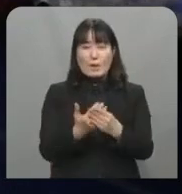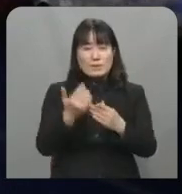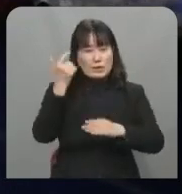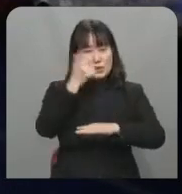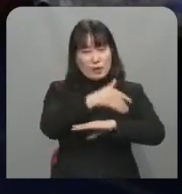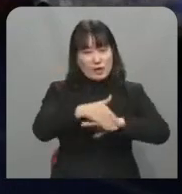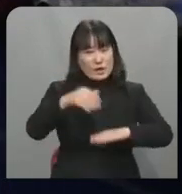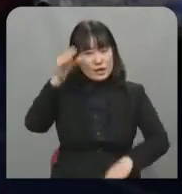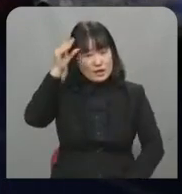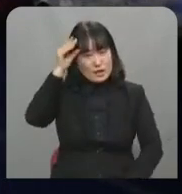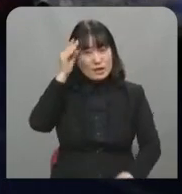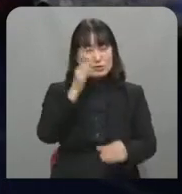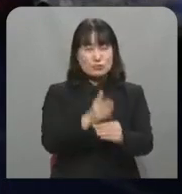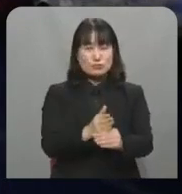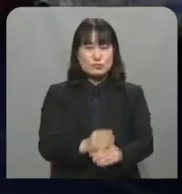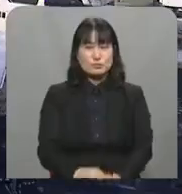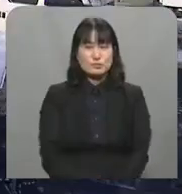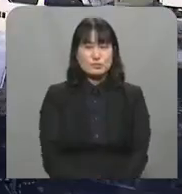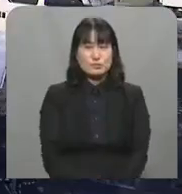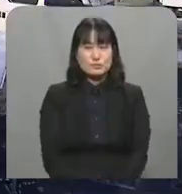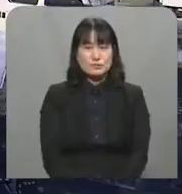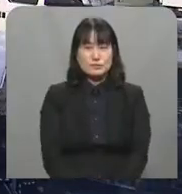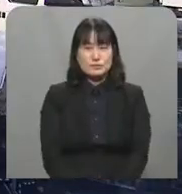기자가 보도합니다.